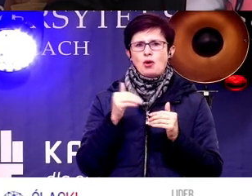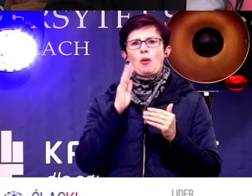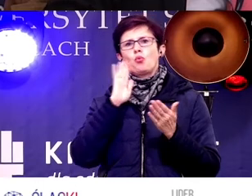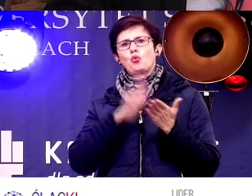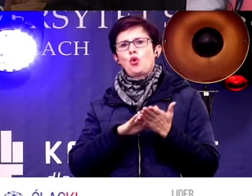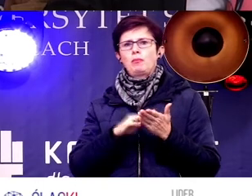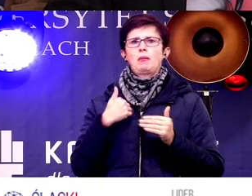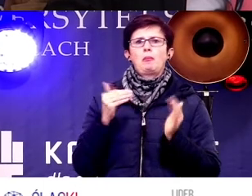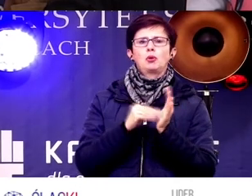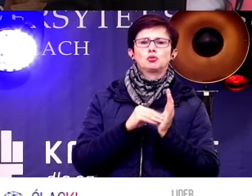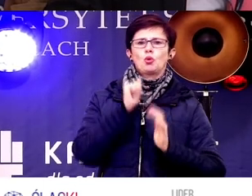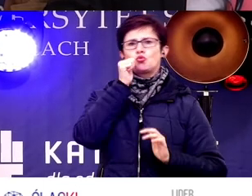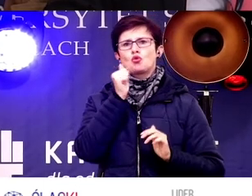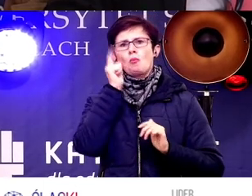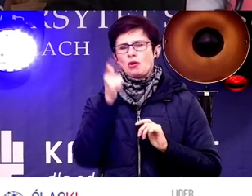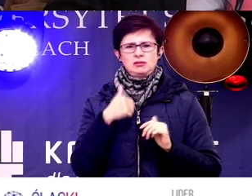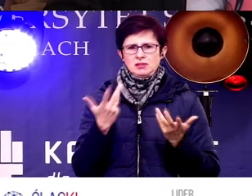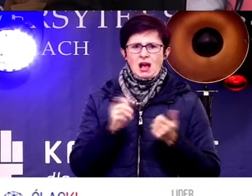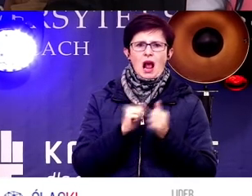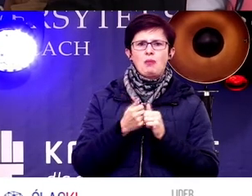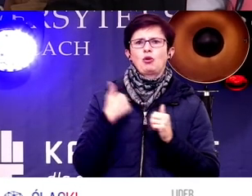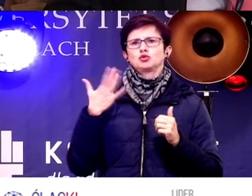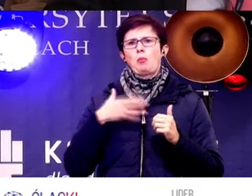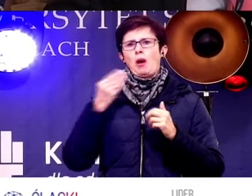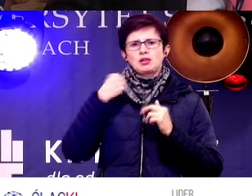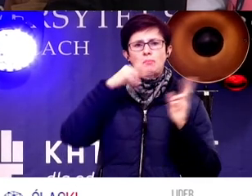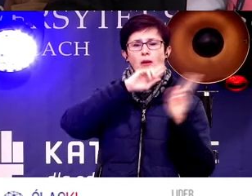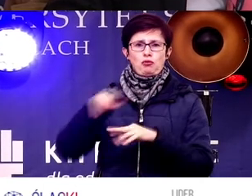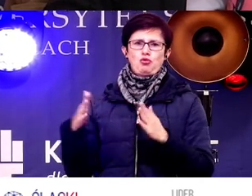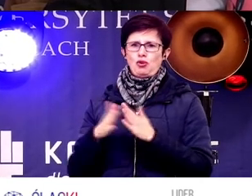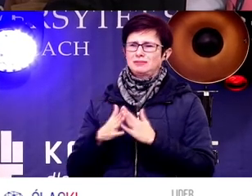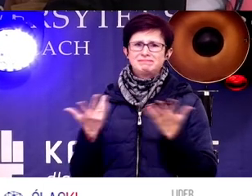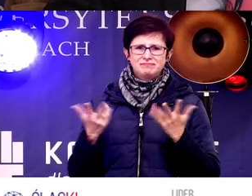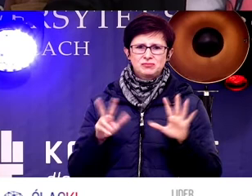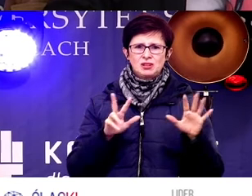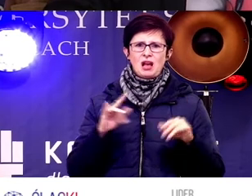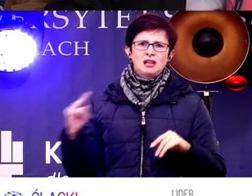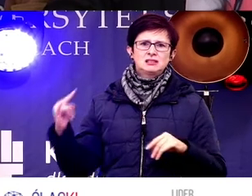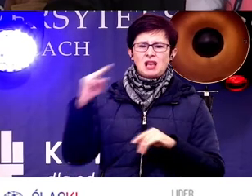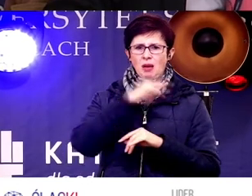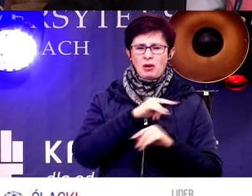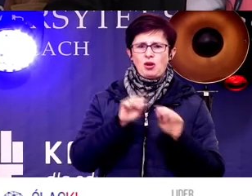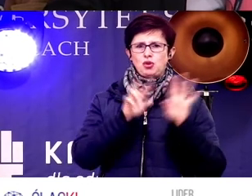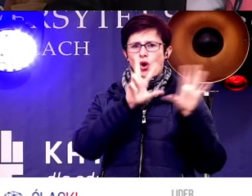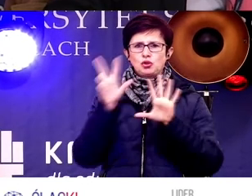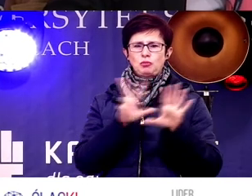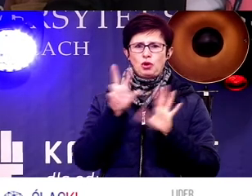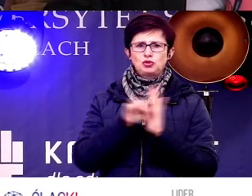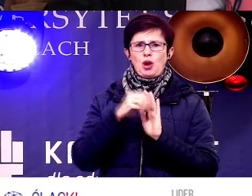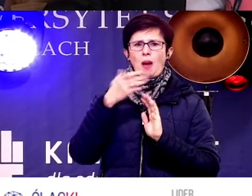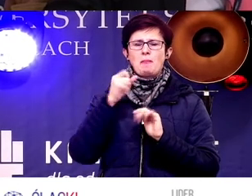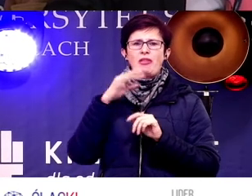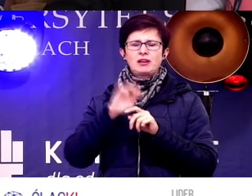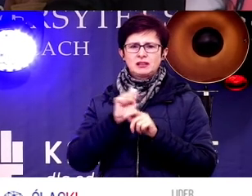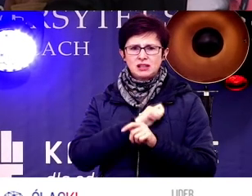jutro lub pojutrze i nie mogę wrócić na weekend do domu, bo 8,5 godziny to jest lot do Madrytu. Do tego jeszcze jet lag i do tego